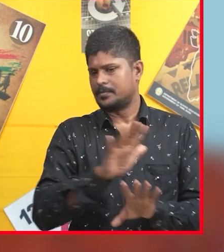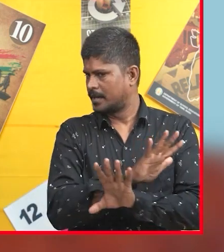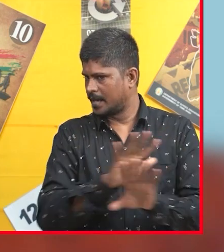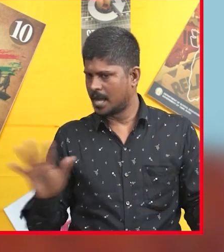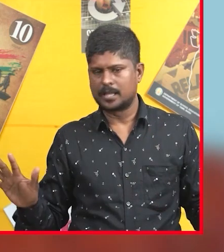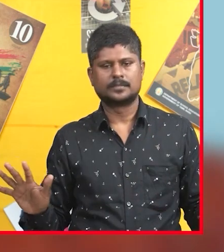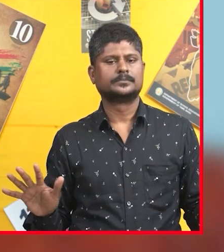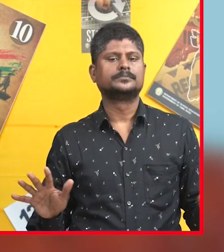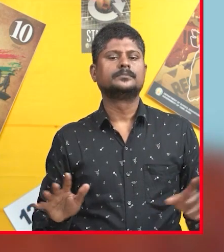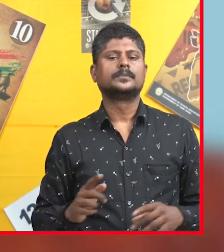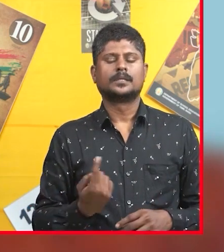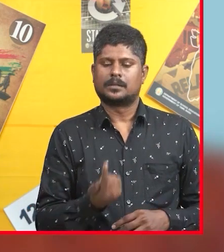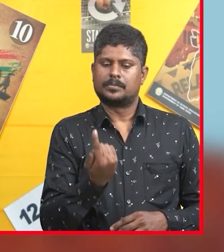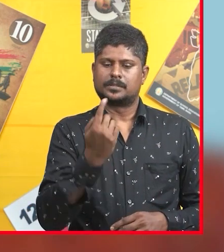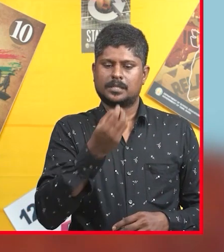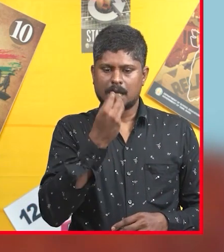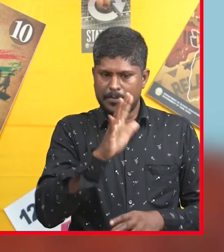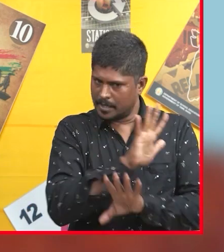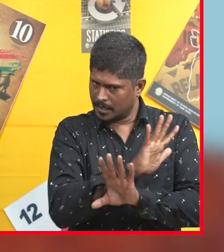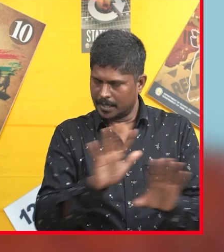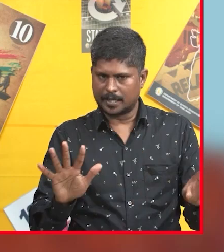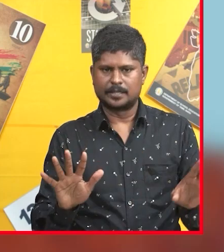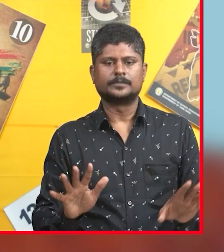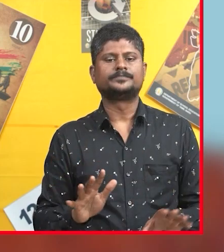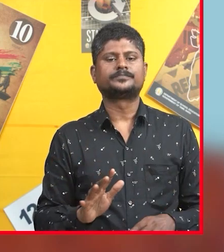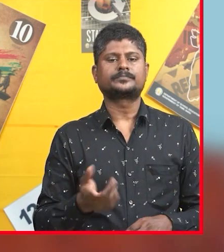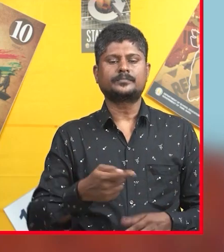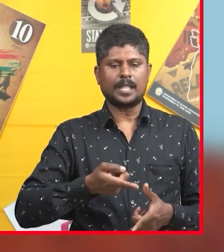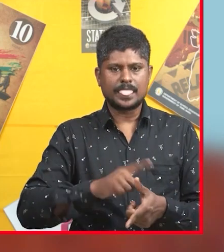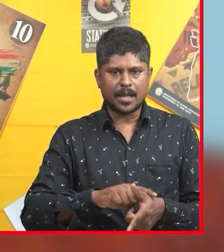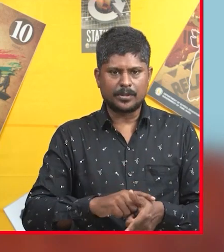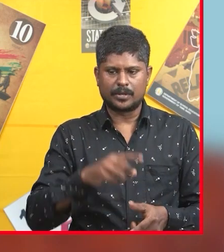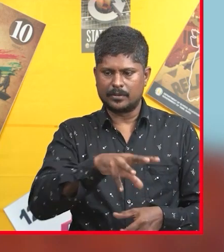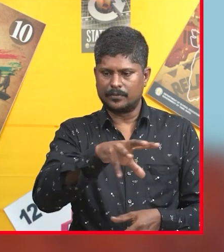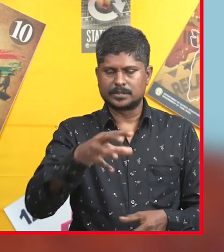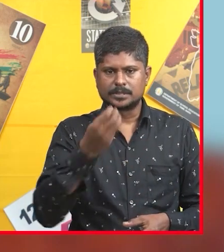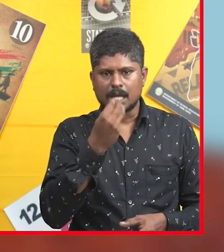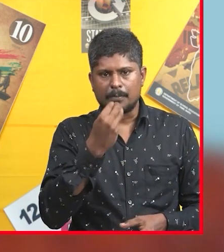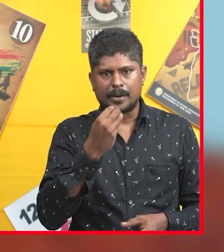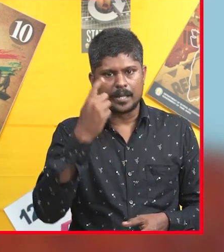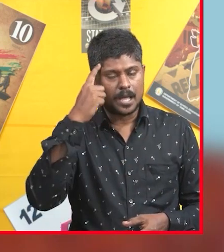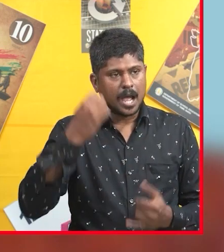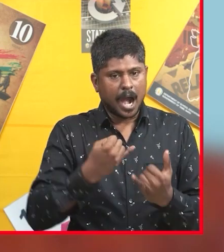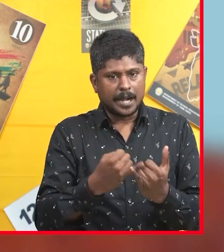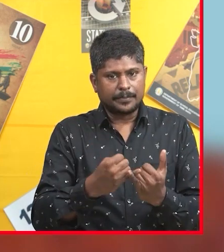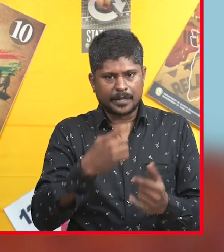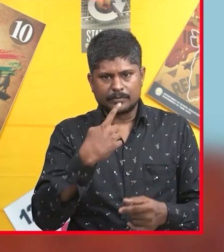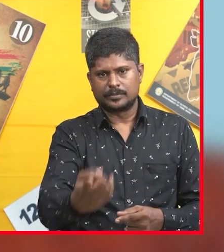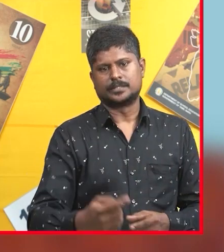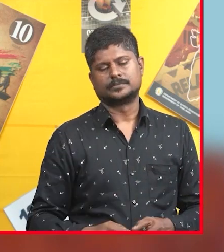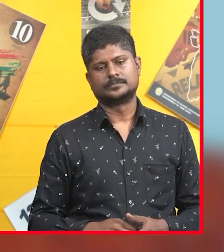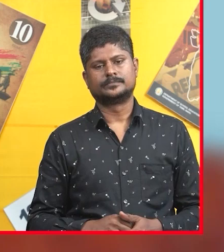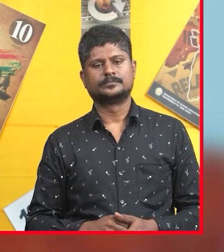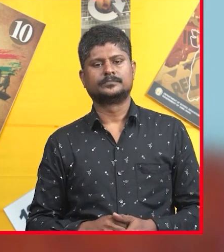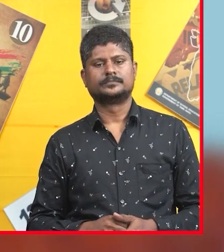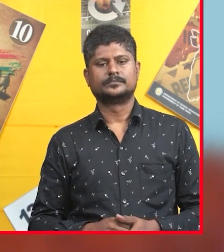மாட்டாங்க. அதாவது தனித்து உண்ணாமை அப்படிங்கிறது நம் தமிழர்களின் விருந்தோம்பல் பண்பின் அடிப்படை அப்படின்னு சொல்றாங்க.